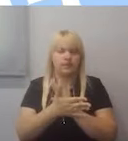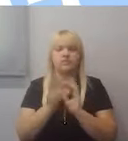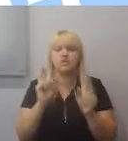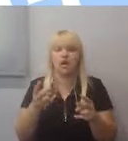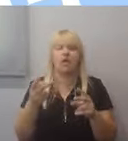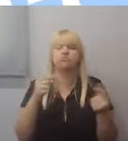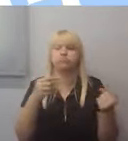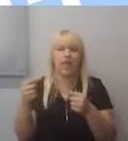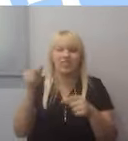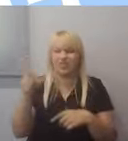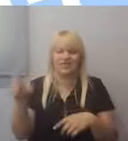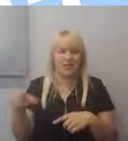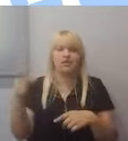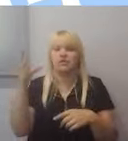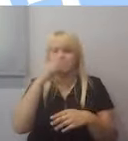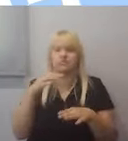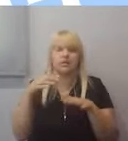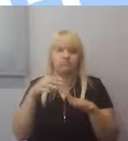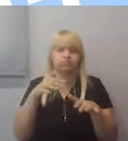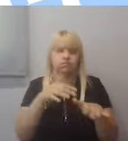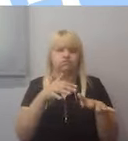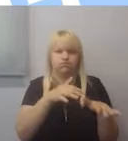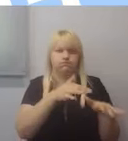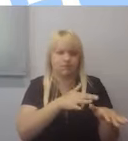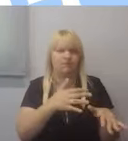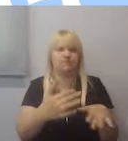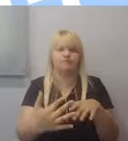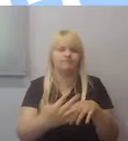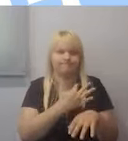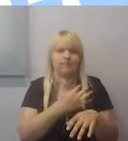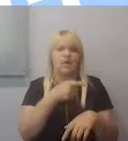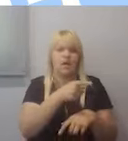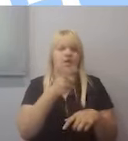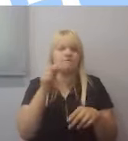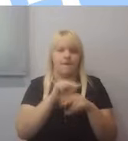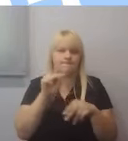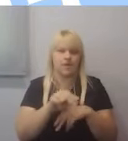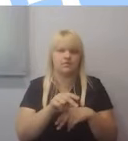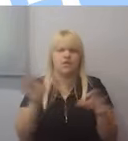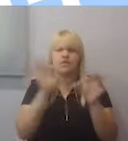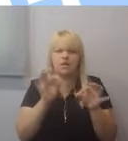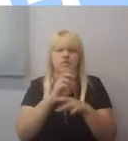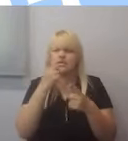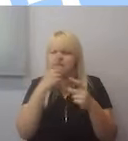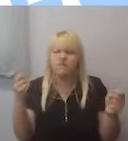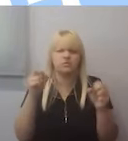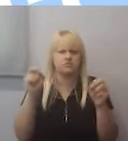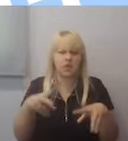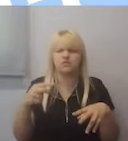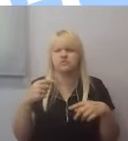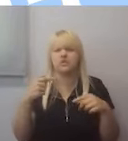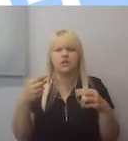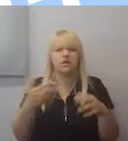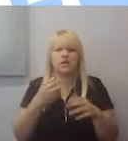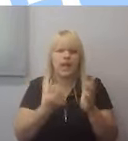būt tā tā ir ceļa un un tāpēc arī tās pamācības nu kāda informācija nav jātur telefona ja kā saka kas varētu būt par iemeslu jūsu nu kā